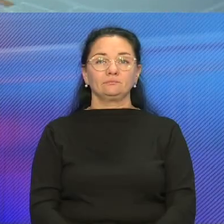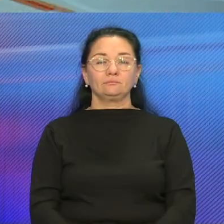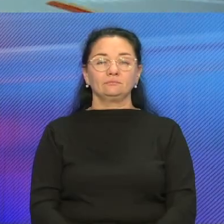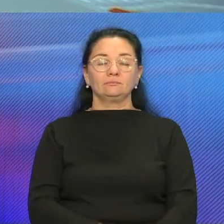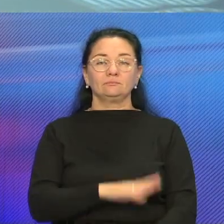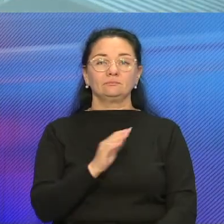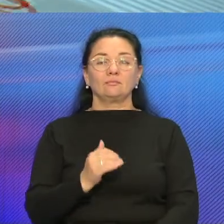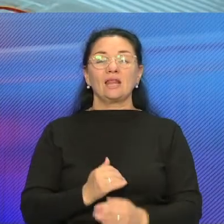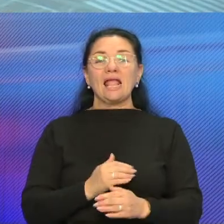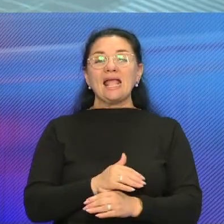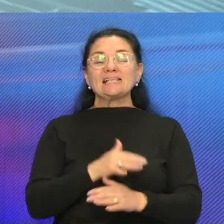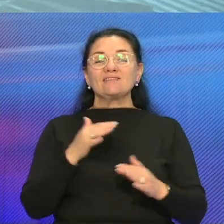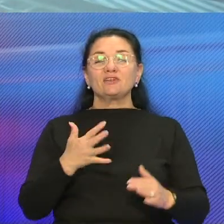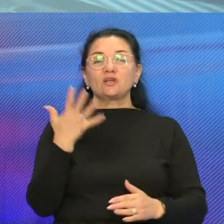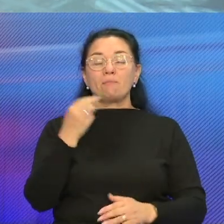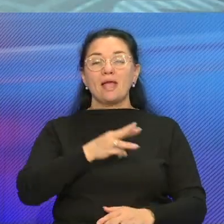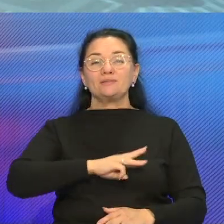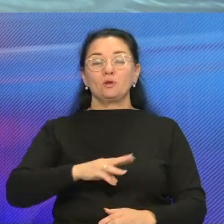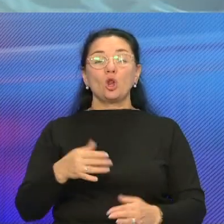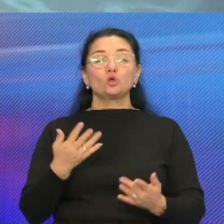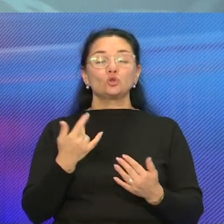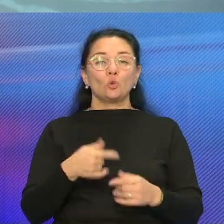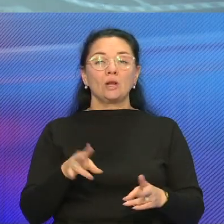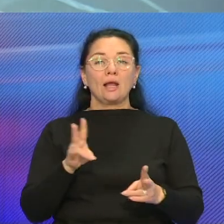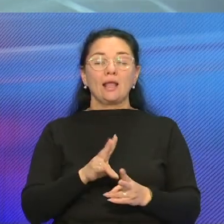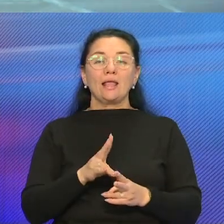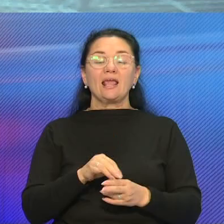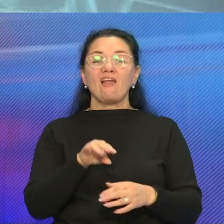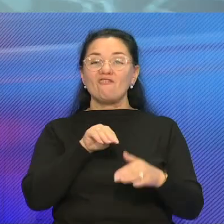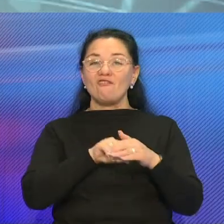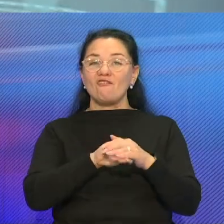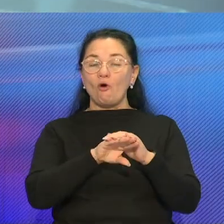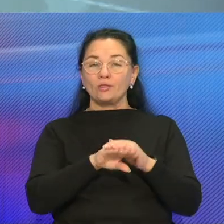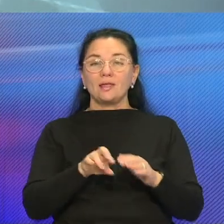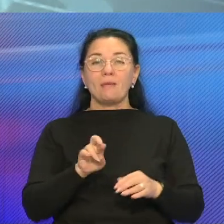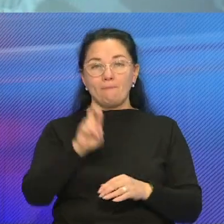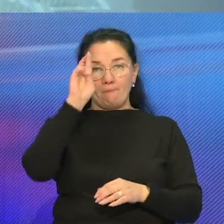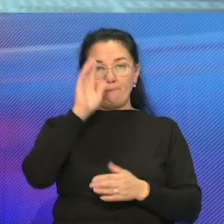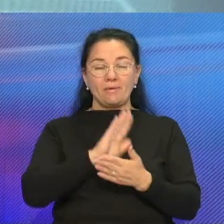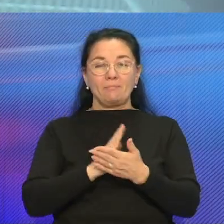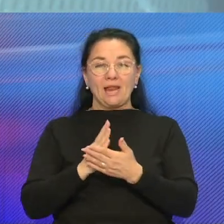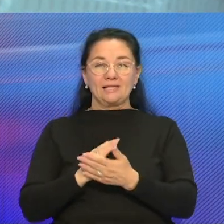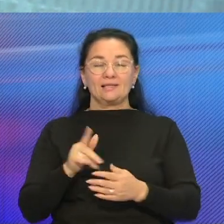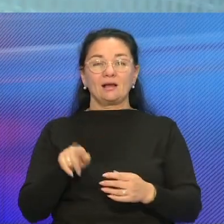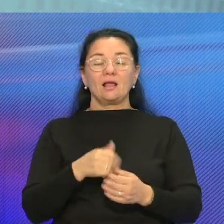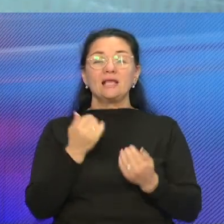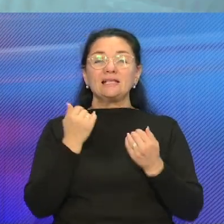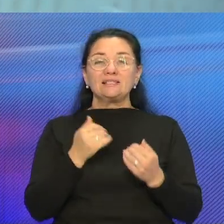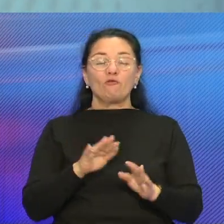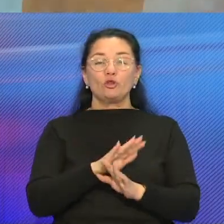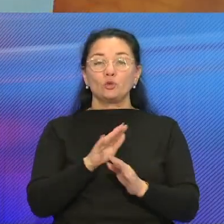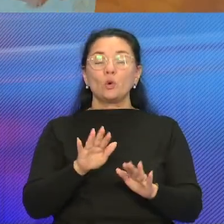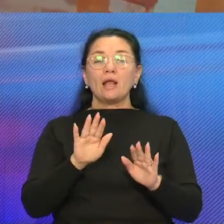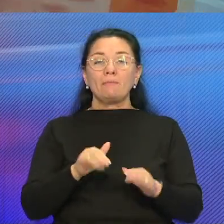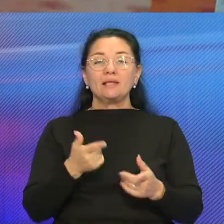Звыж пяти мільйона, у столькі асабніка утрэмліваюць фонды бібліотек Гродзінська в області. Установы сёні не толькі місцца,